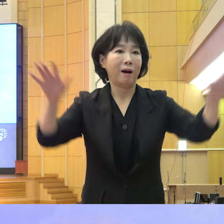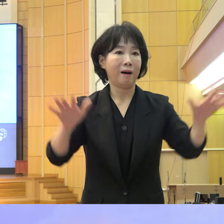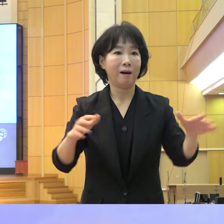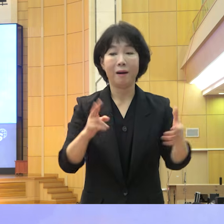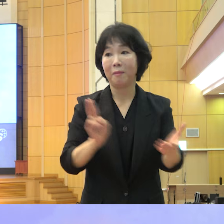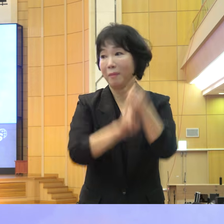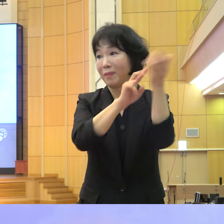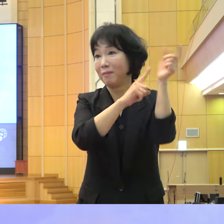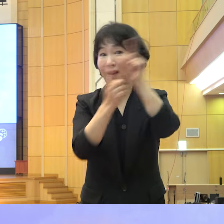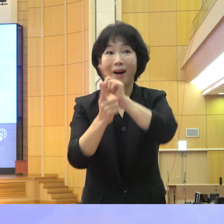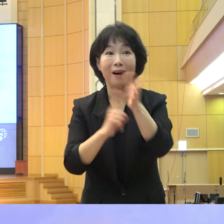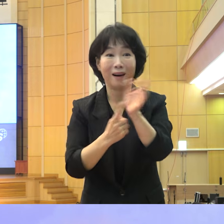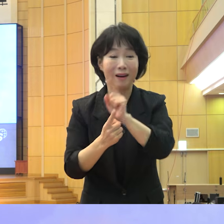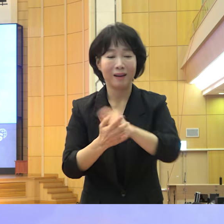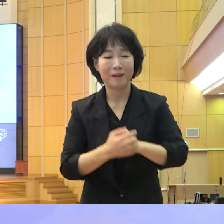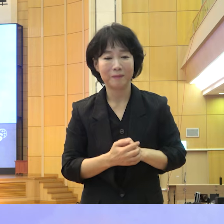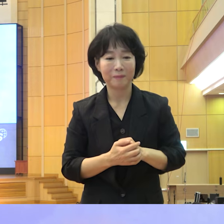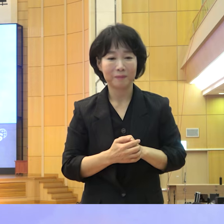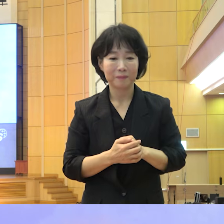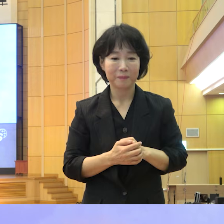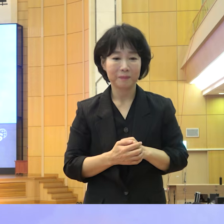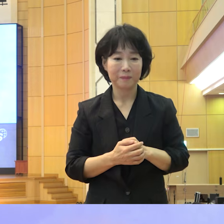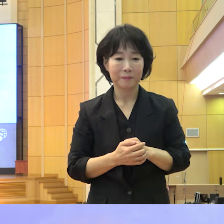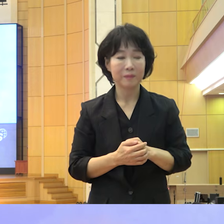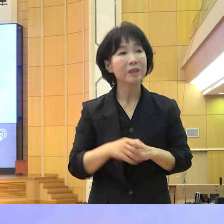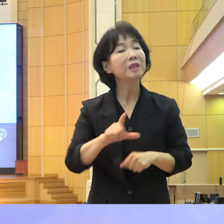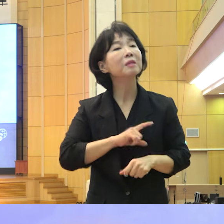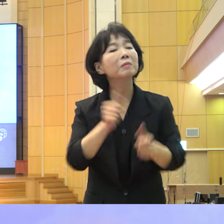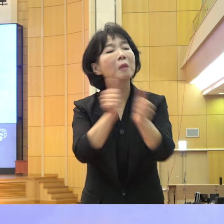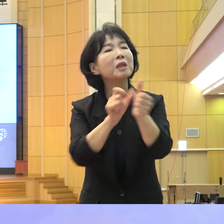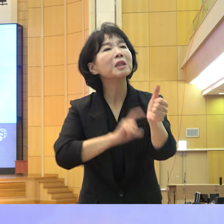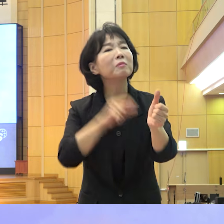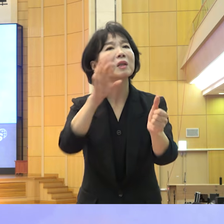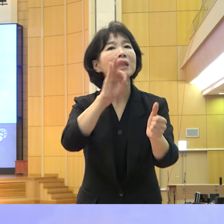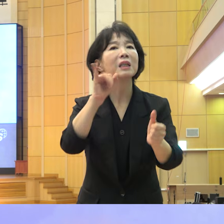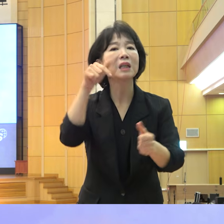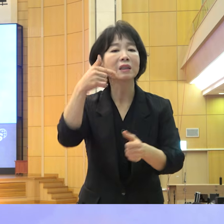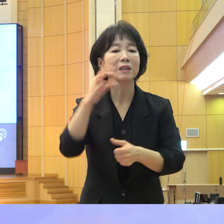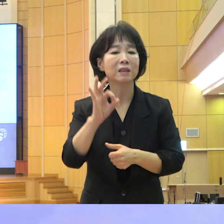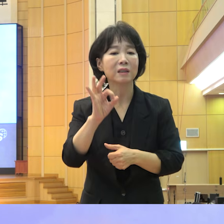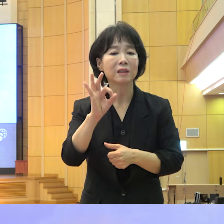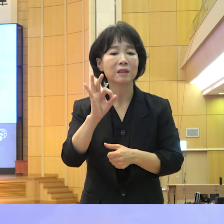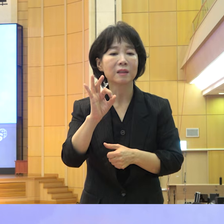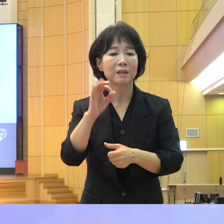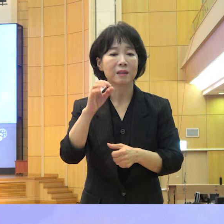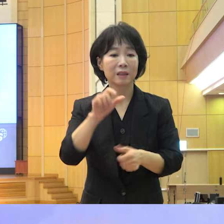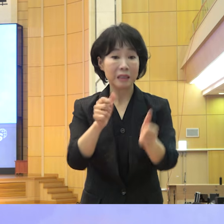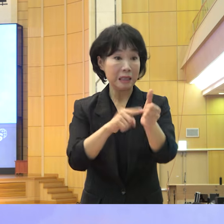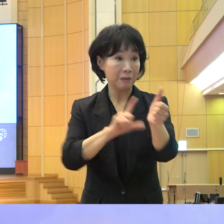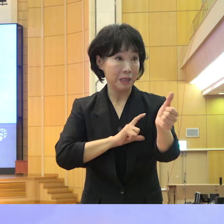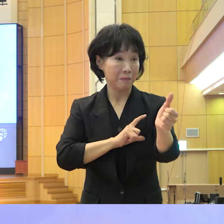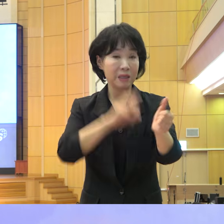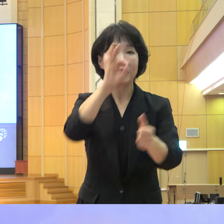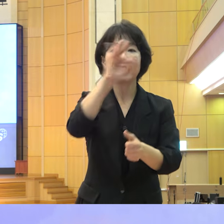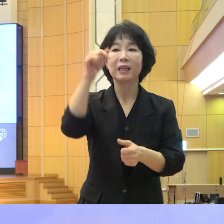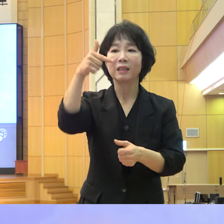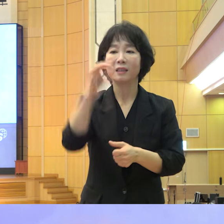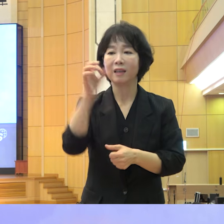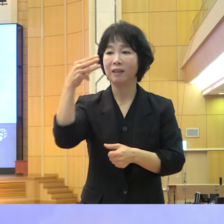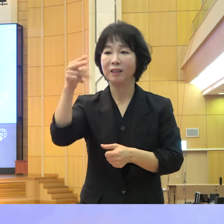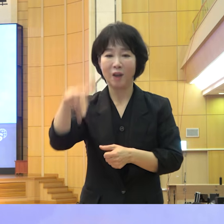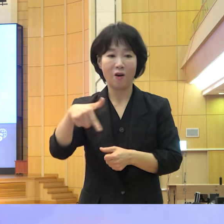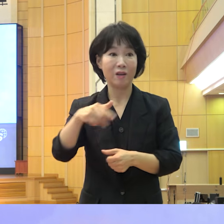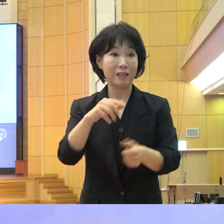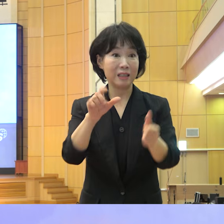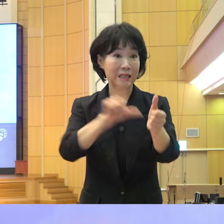그래서 내가 고쳐지고 난 다음에 이름을 이능까지는 그대로 하고 욱자를 빼고 능력, 그래서 이능력 이렇게